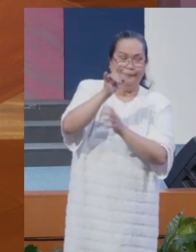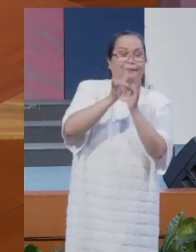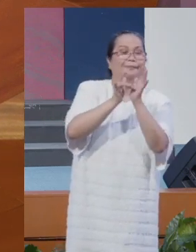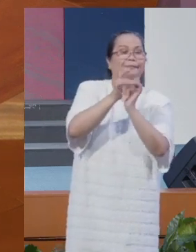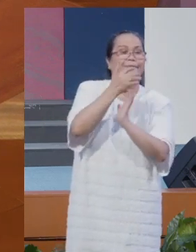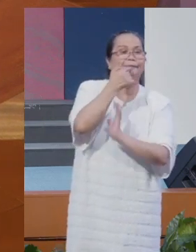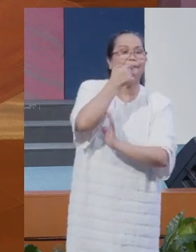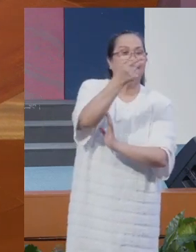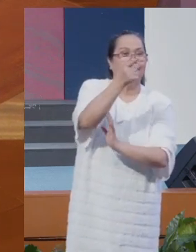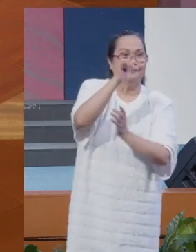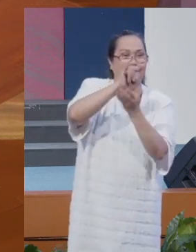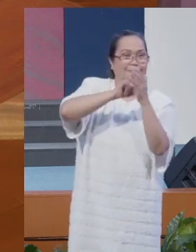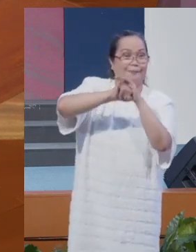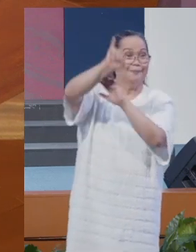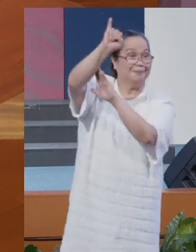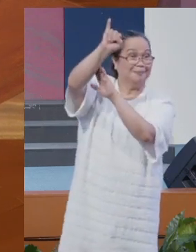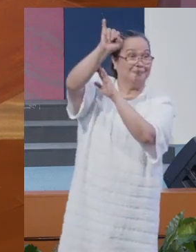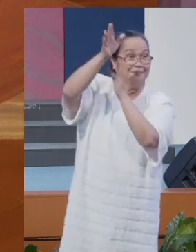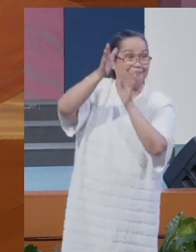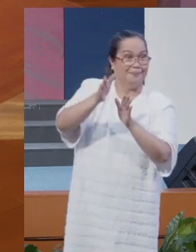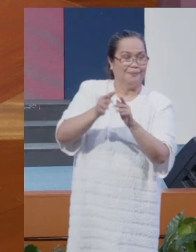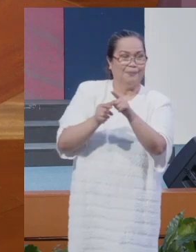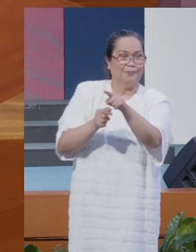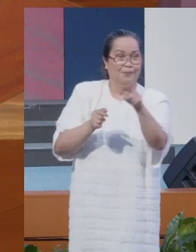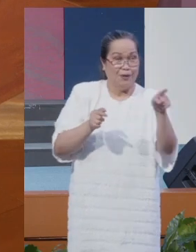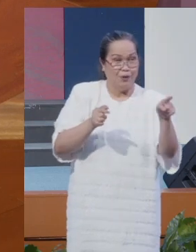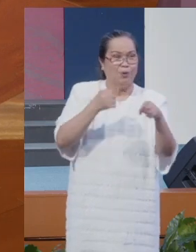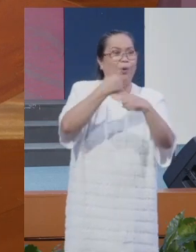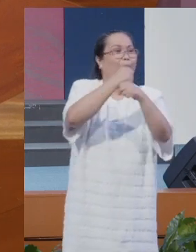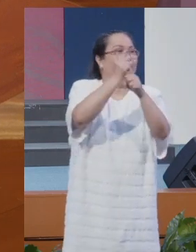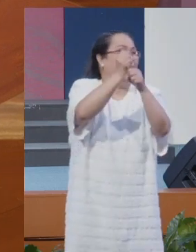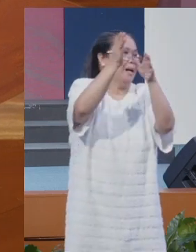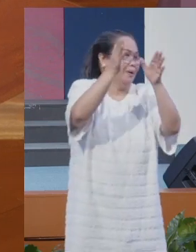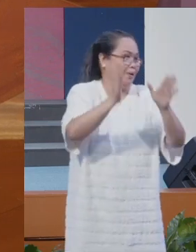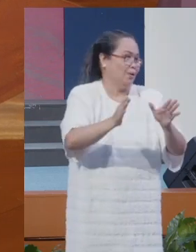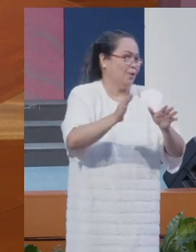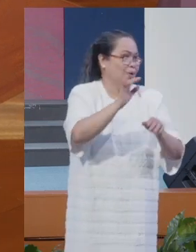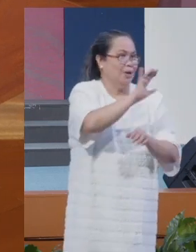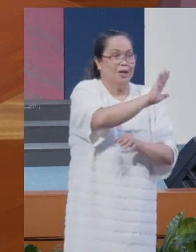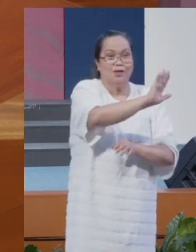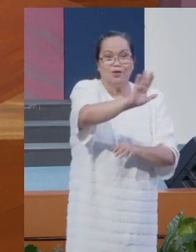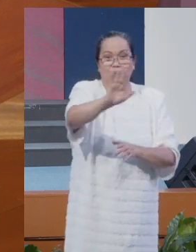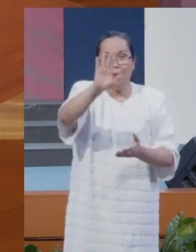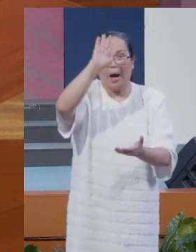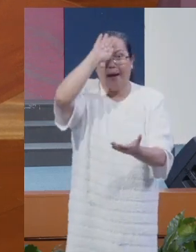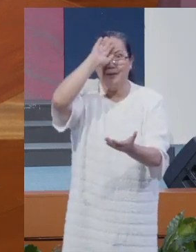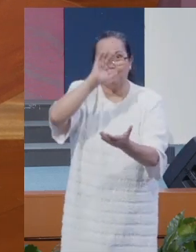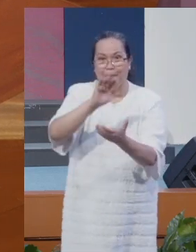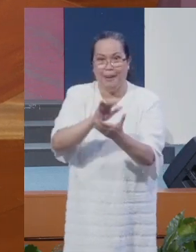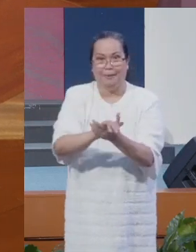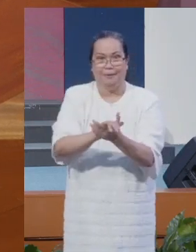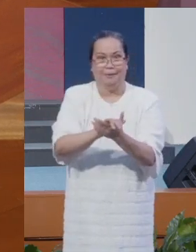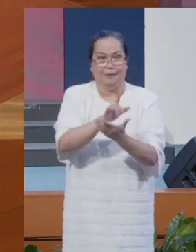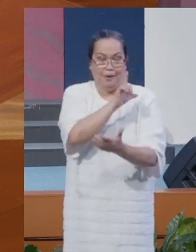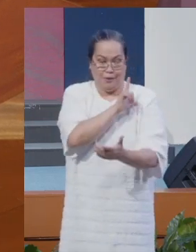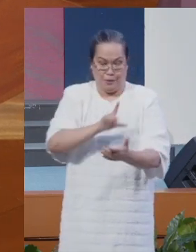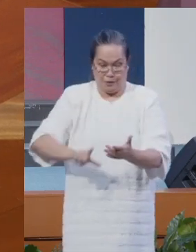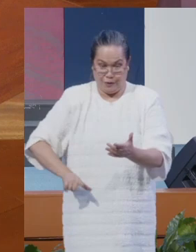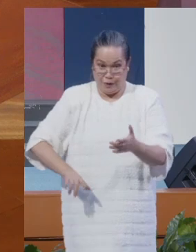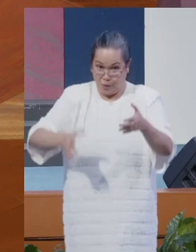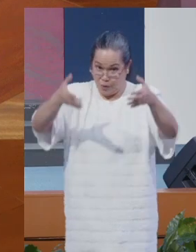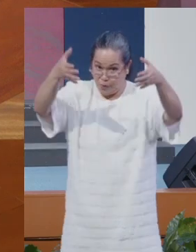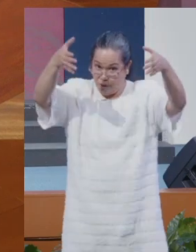Panginoon through Isaiah ay ganito, "For your Maker is your husband. The Lord of hosts is his